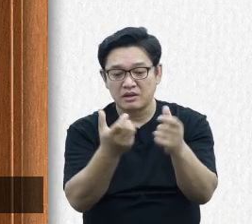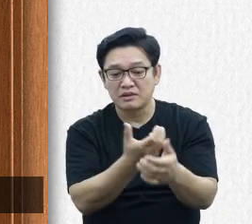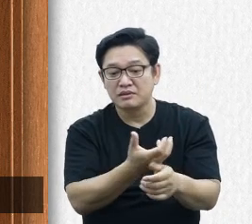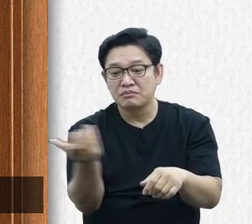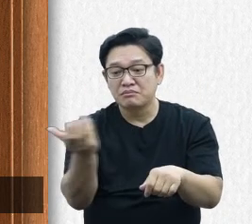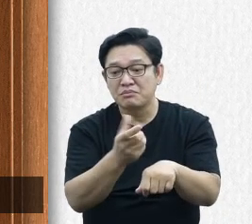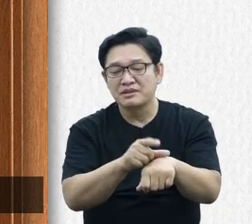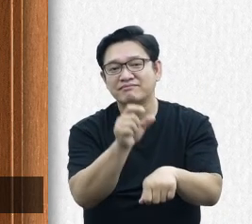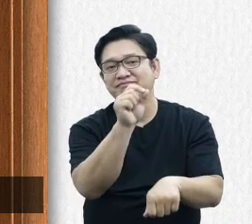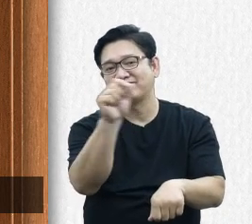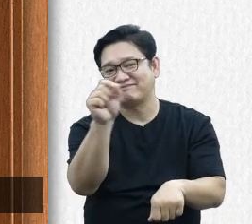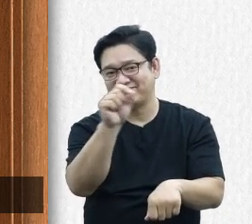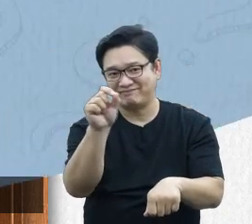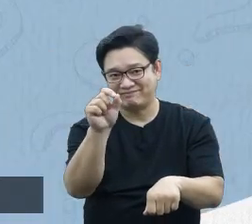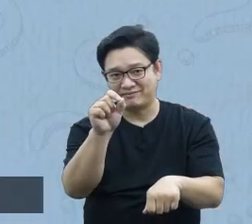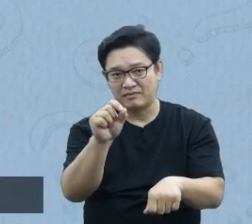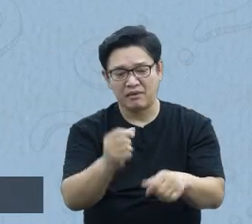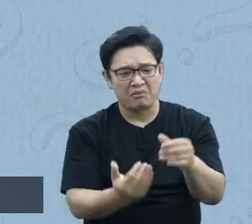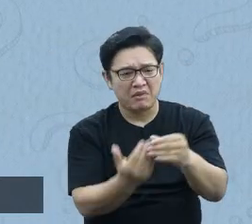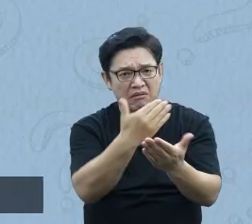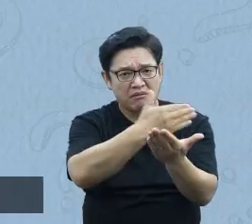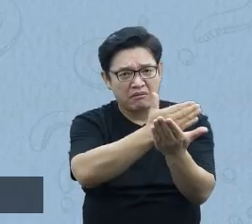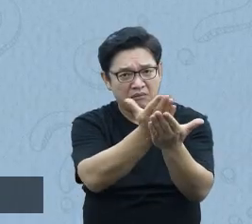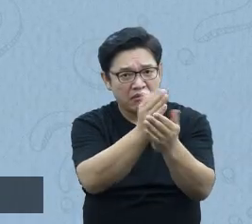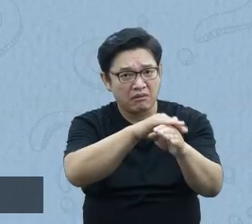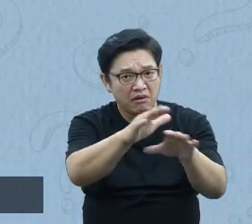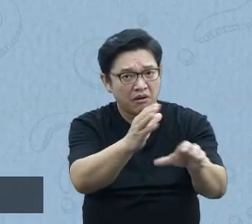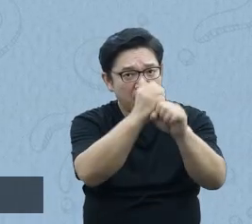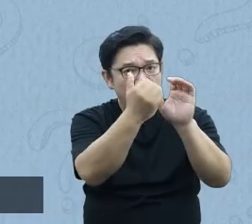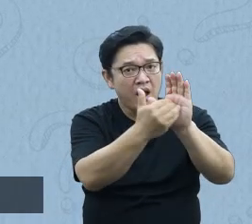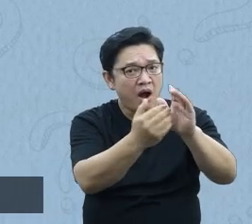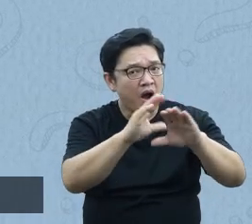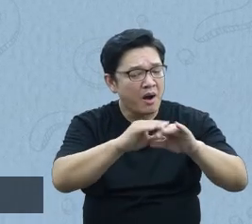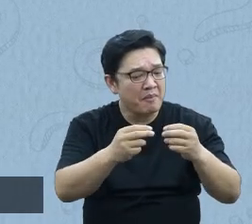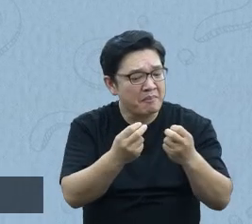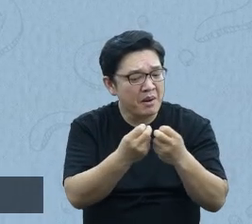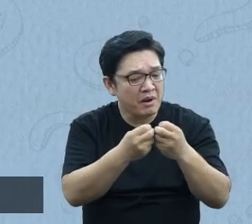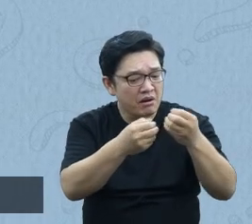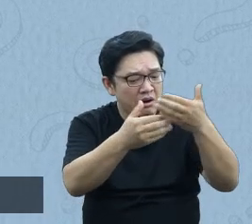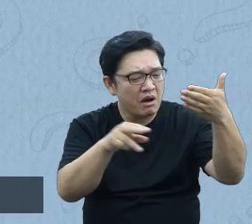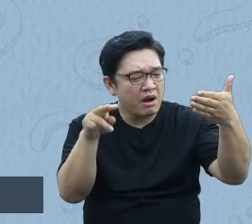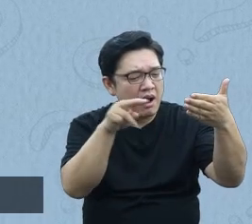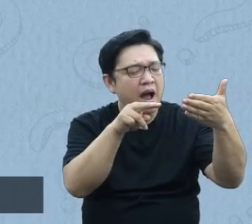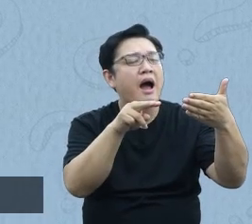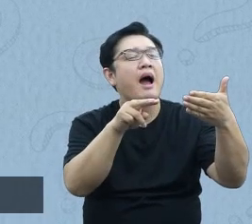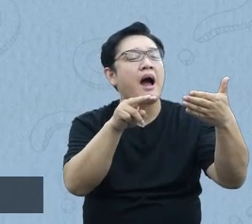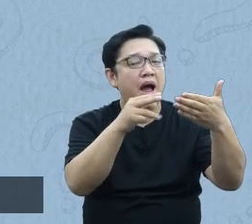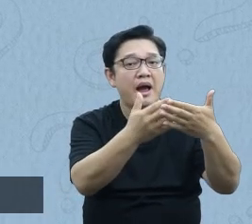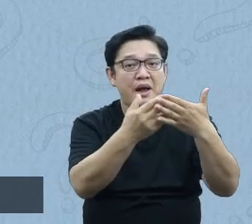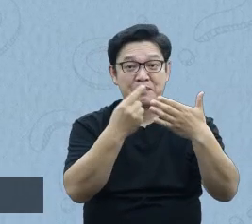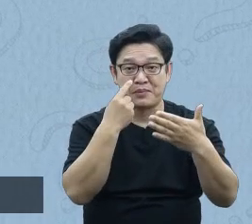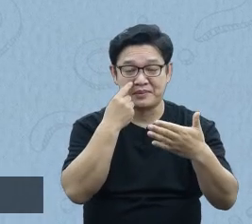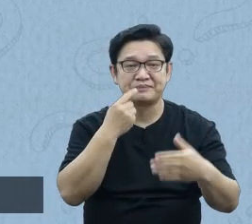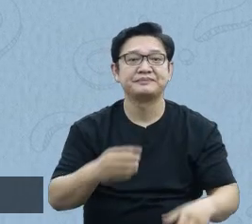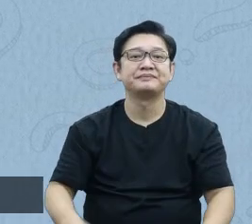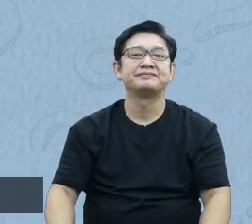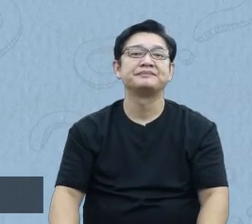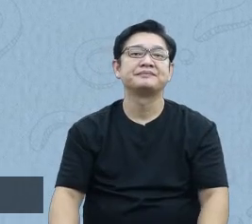시간을 적습니다. 재난 유형에 따른 예방과 대처 방법에 대해 알아보도록 합시다.